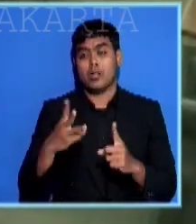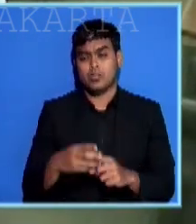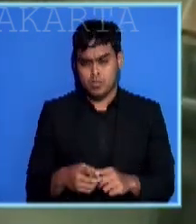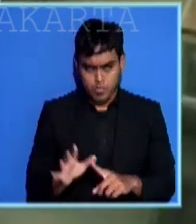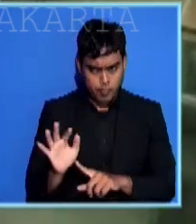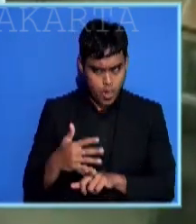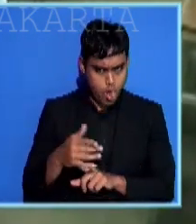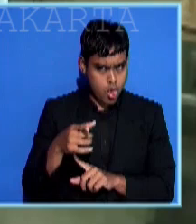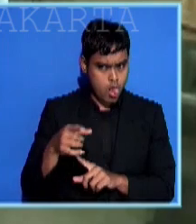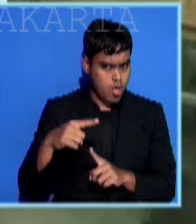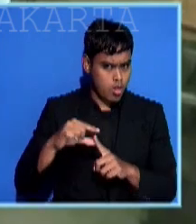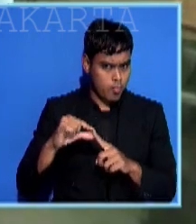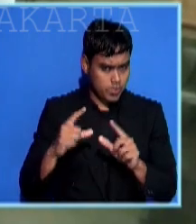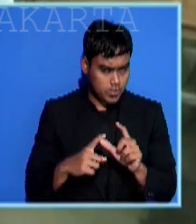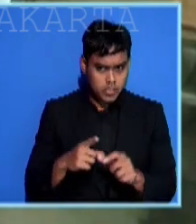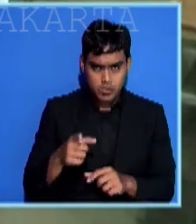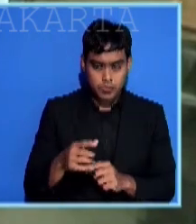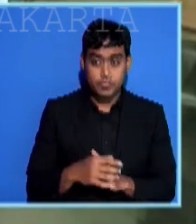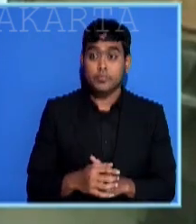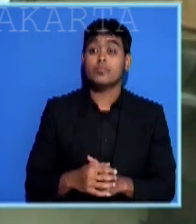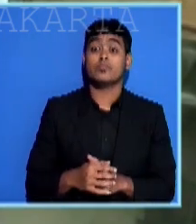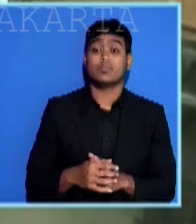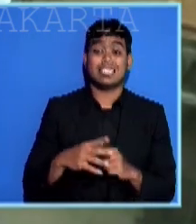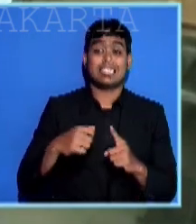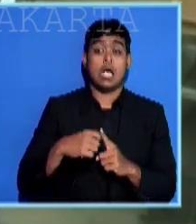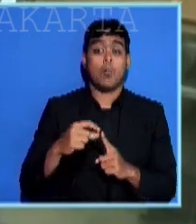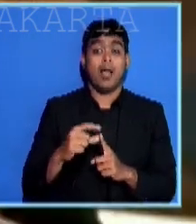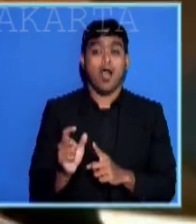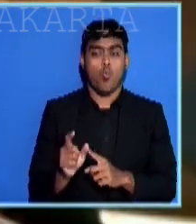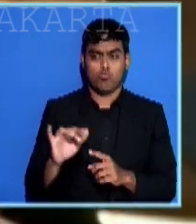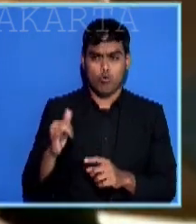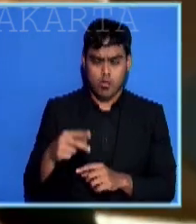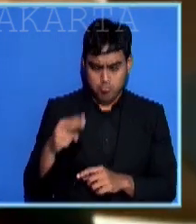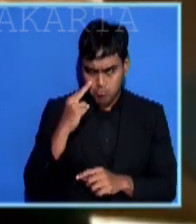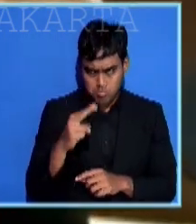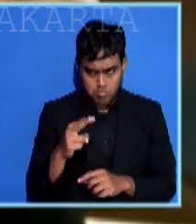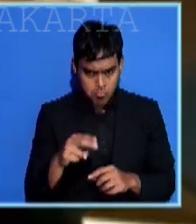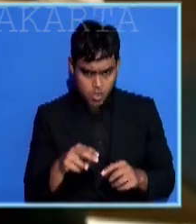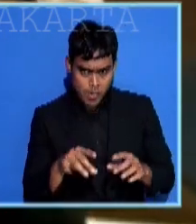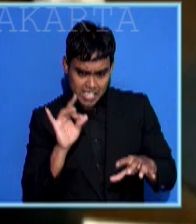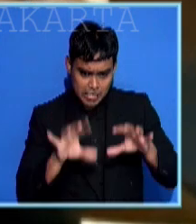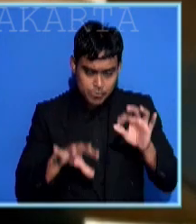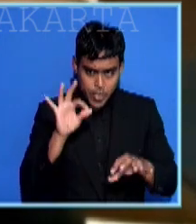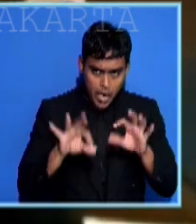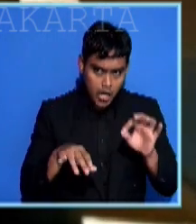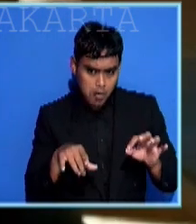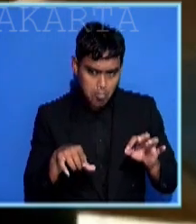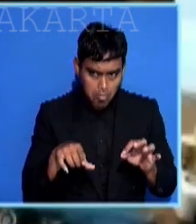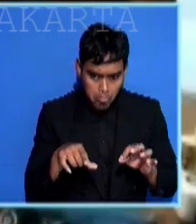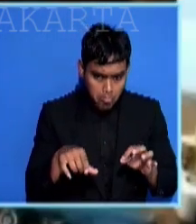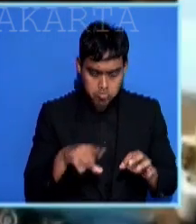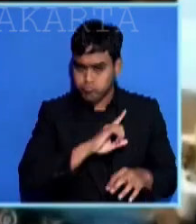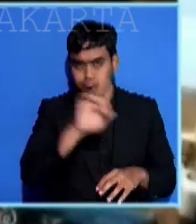ini Bawaslu sudah berkoordinasi dengan KPU DIY dan akan kooperatif dalam melaksanakan saran perbaikan dan sebagian besar sudah sesuai dengan